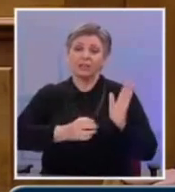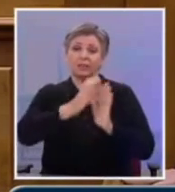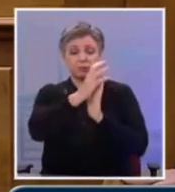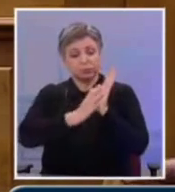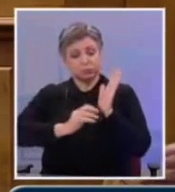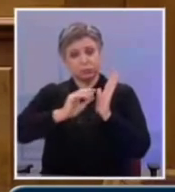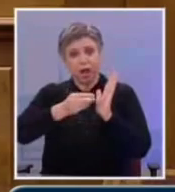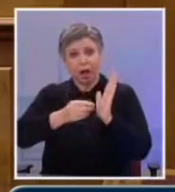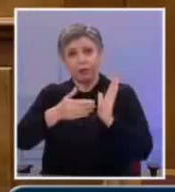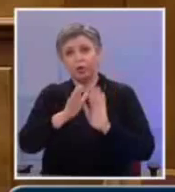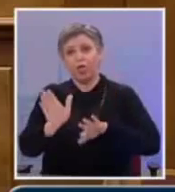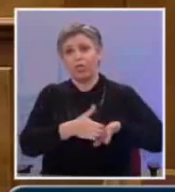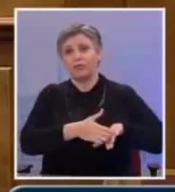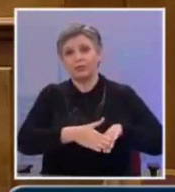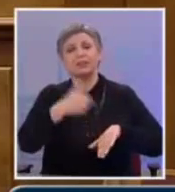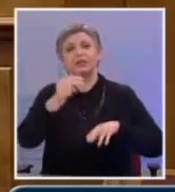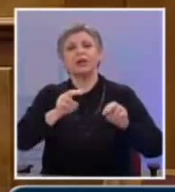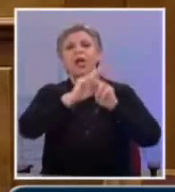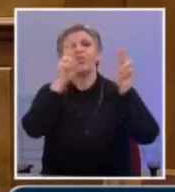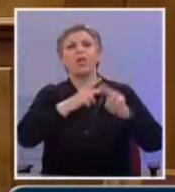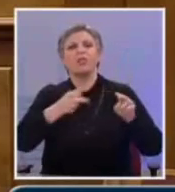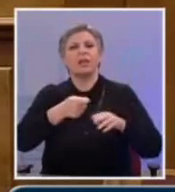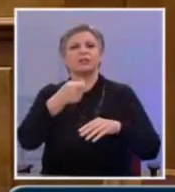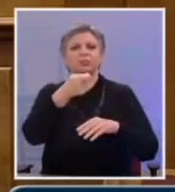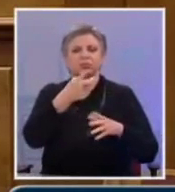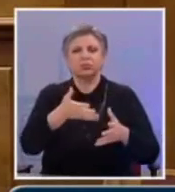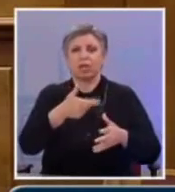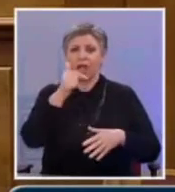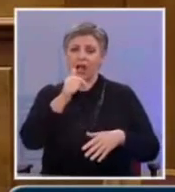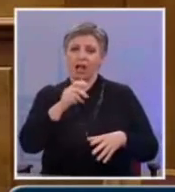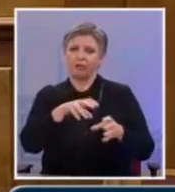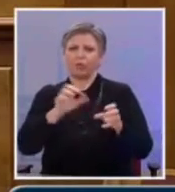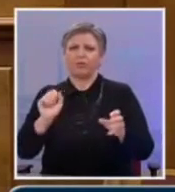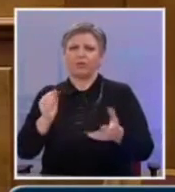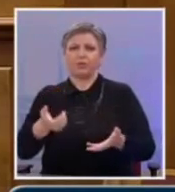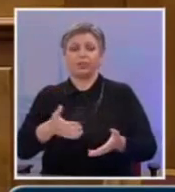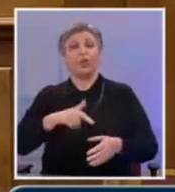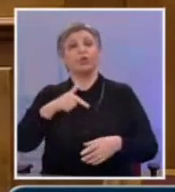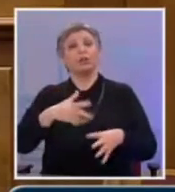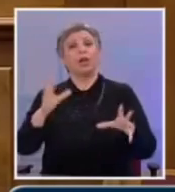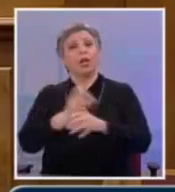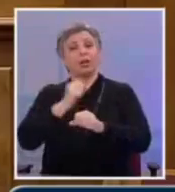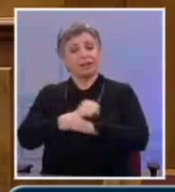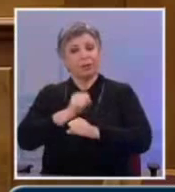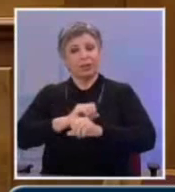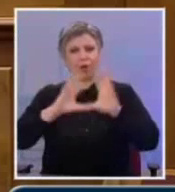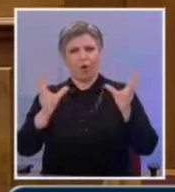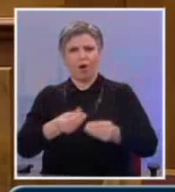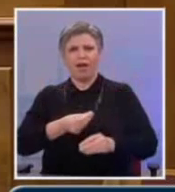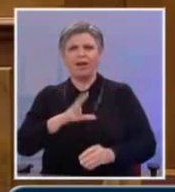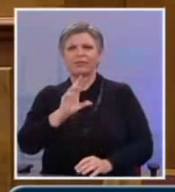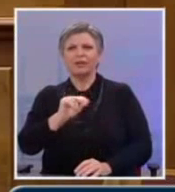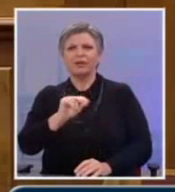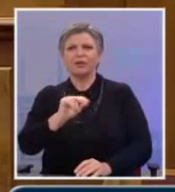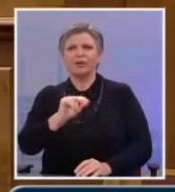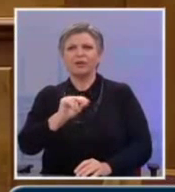διεθνές Νομισματικό Ταμείο για το ότι παρουσιάζατε μια υποτηθέμενη ιστορία επιτυχίας φουσκώνοντας ένα μπαλόνι που κάποια στιγμή